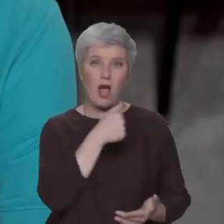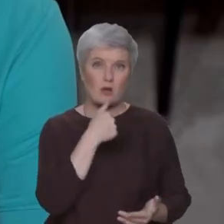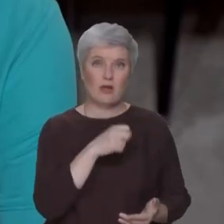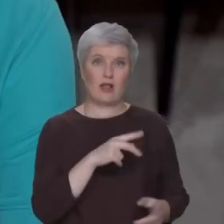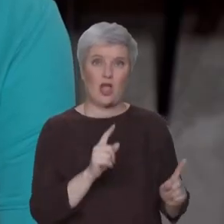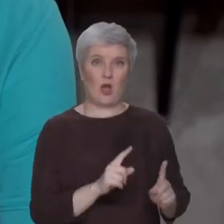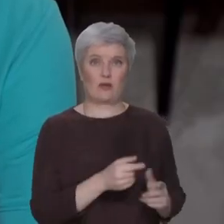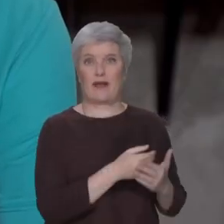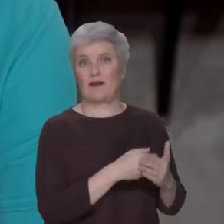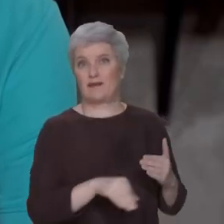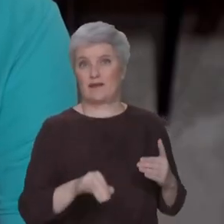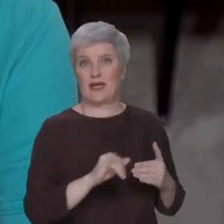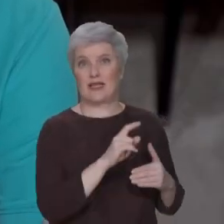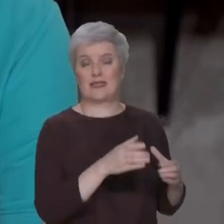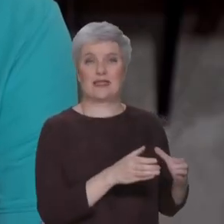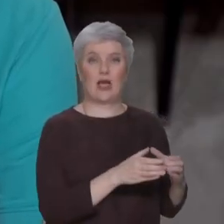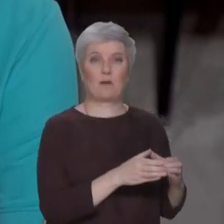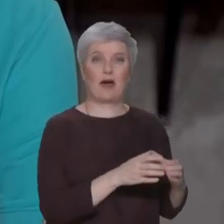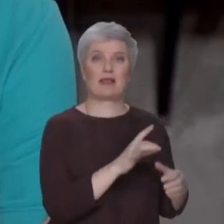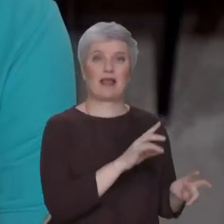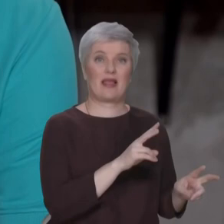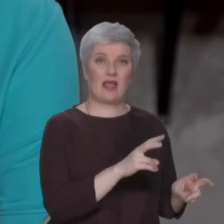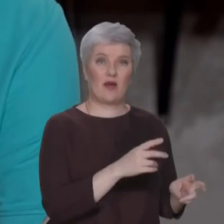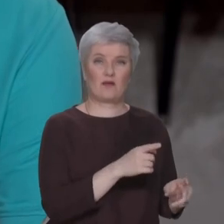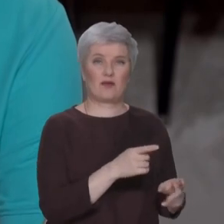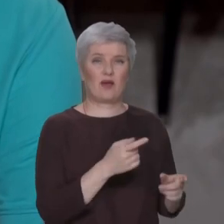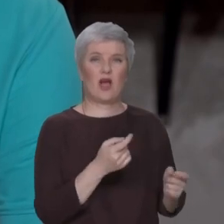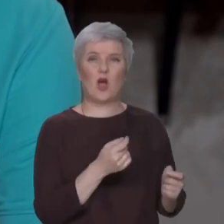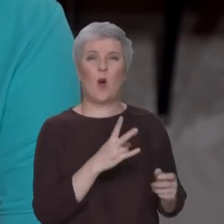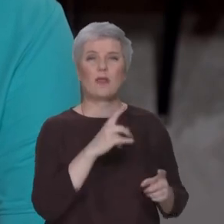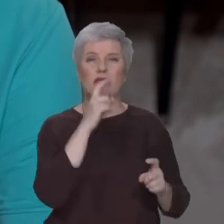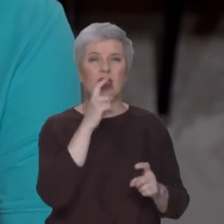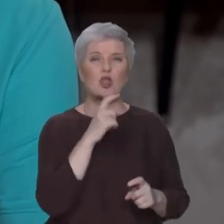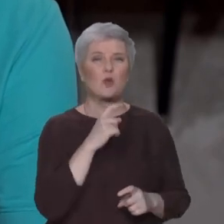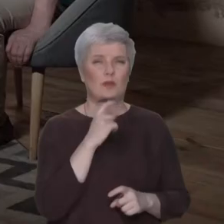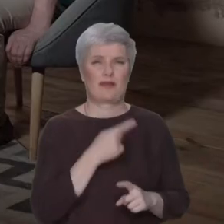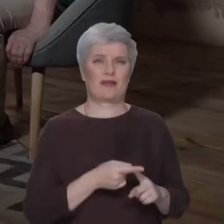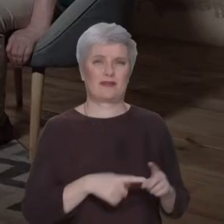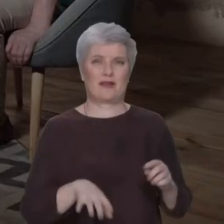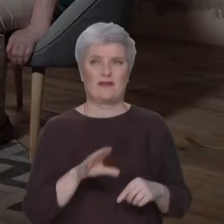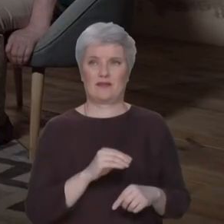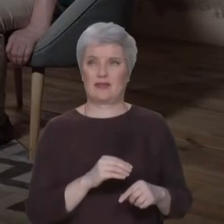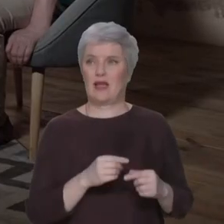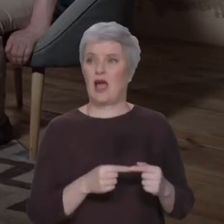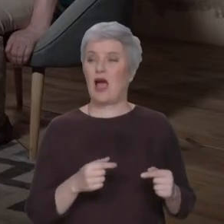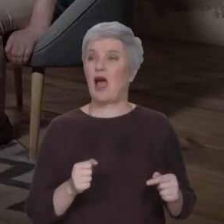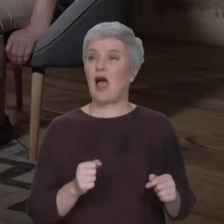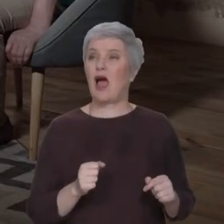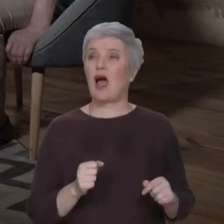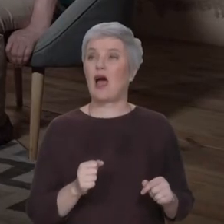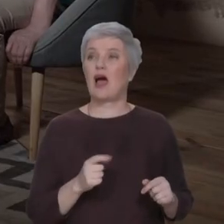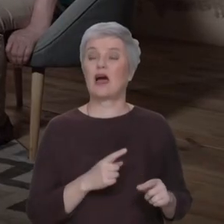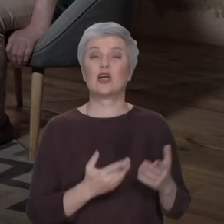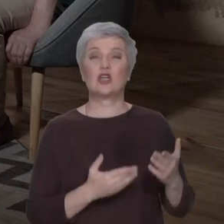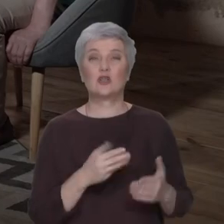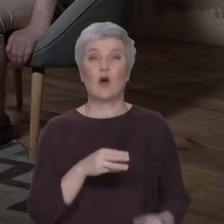Виходить з партії регіонів, потім йому маса речей інкримінували. Йому трошки не зрозуміти всієї цієї історії. Якщо Труханов скаже